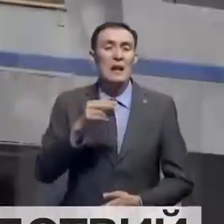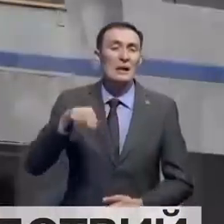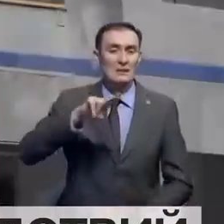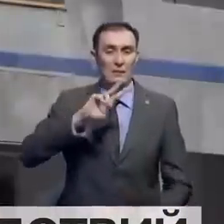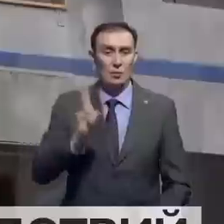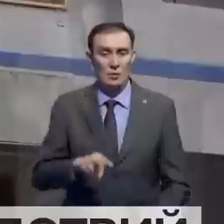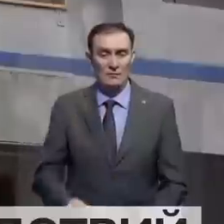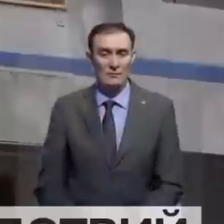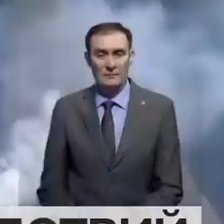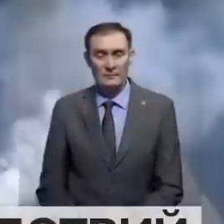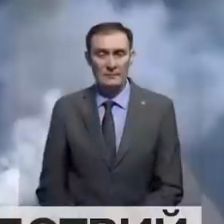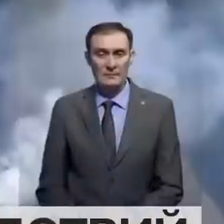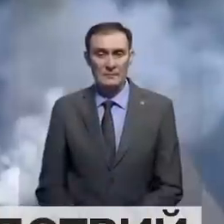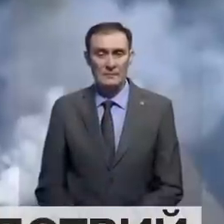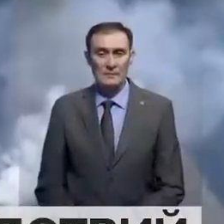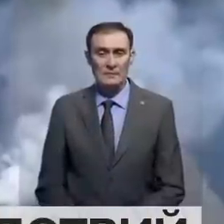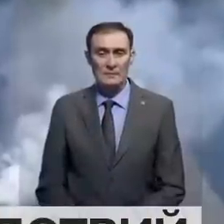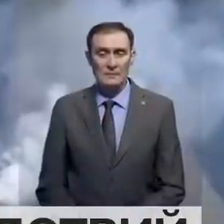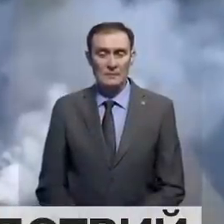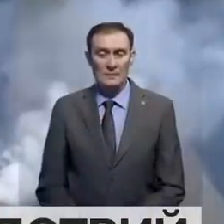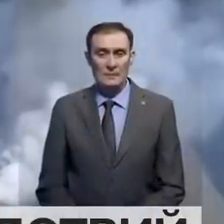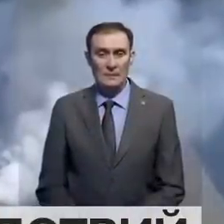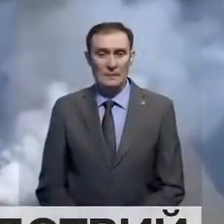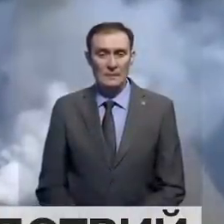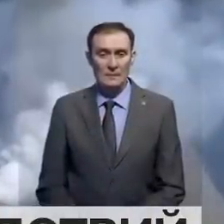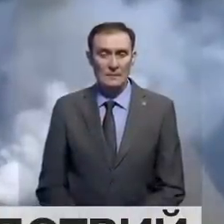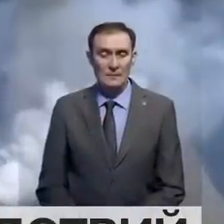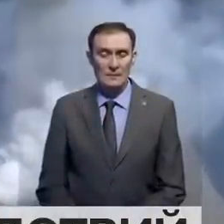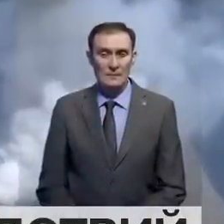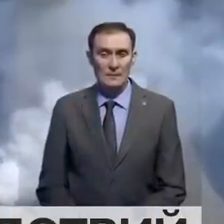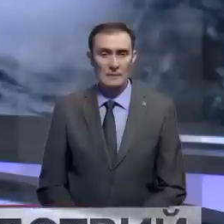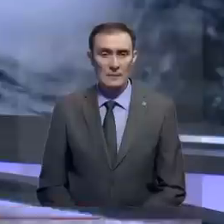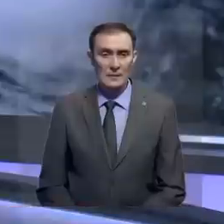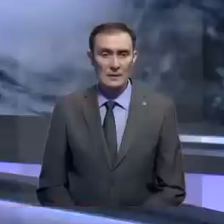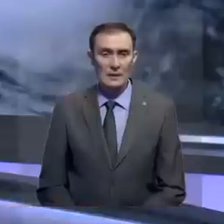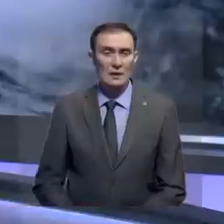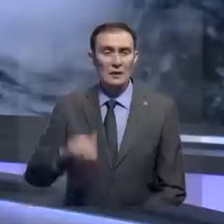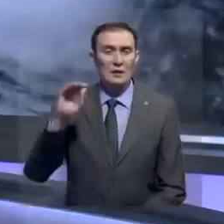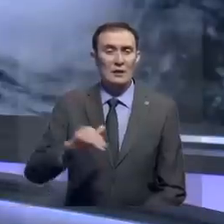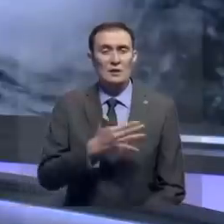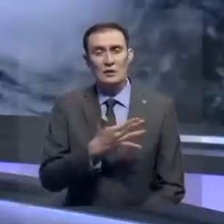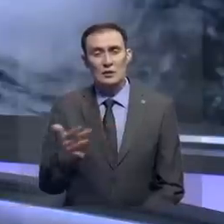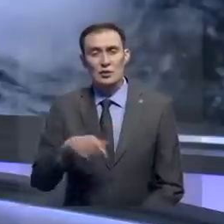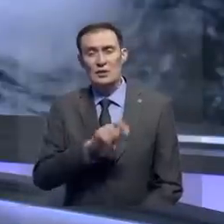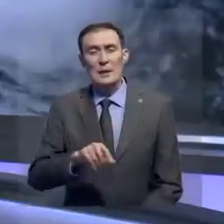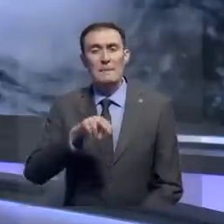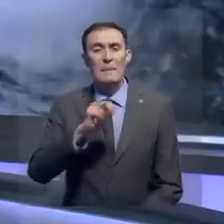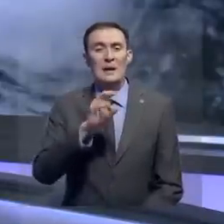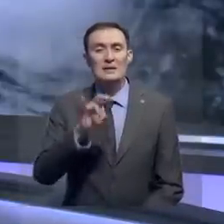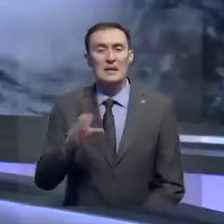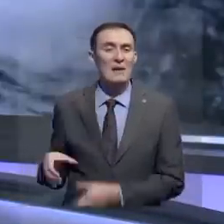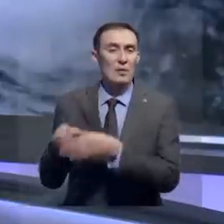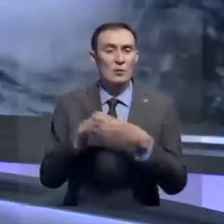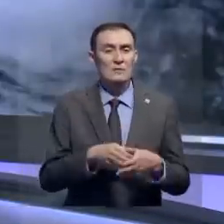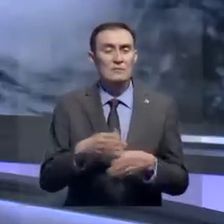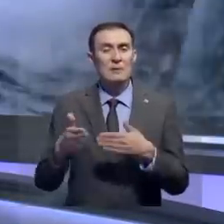долларов Владимир грабарь Хабар 24 из Китая тысячи жителей Пакистана эвакуируют